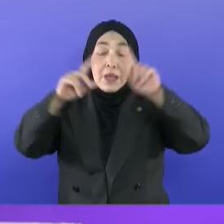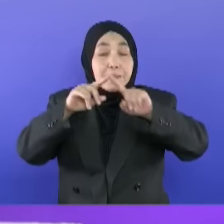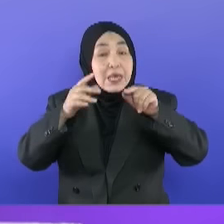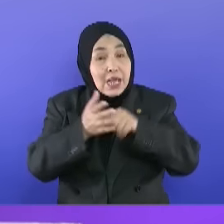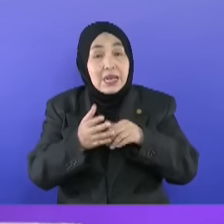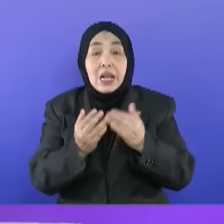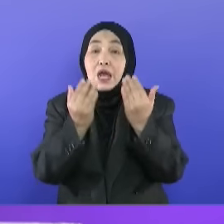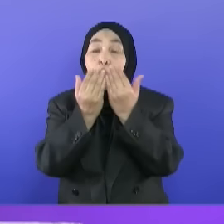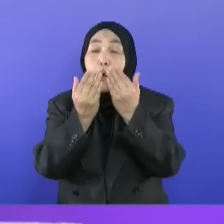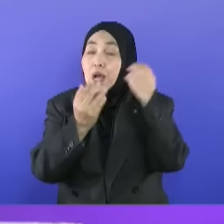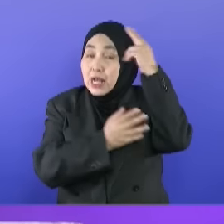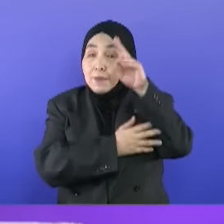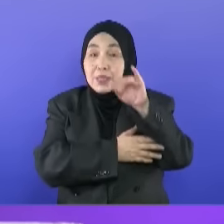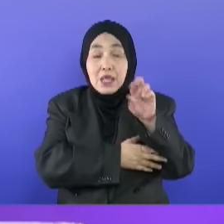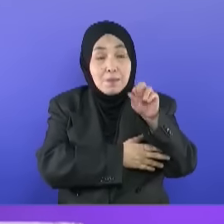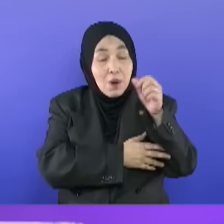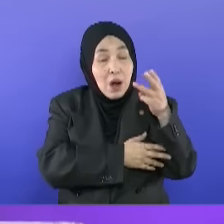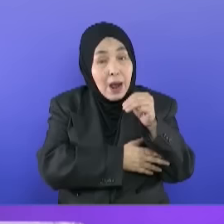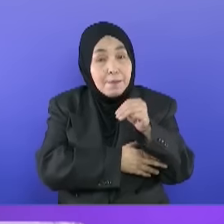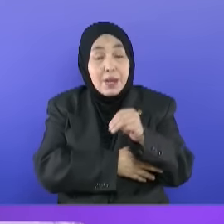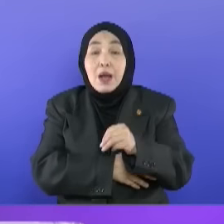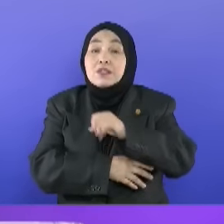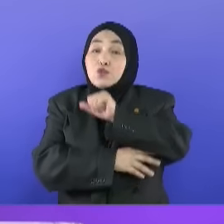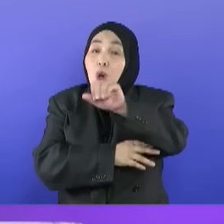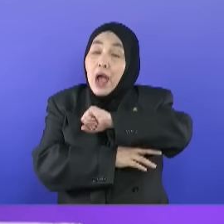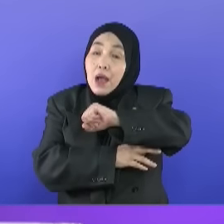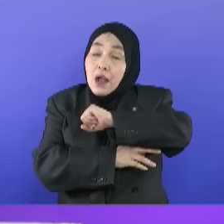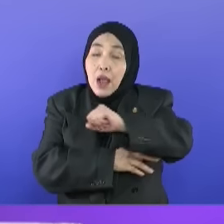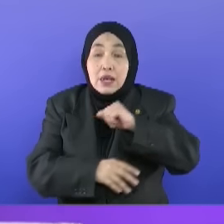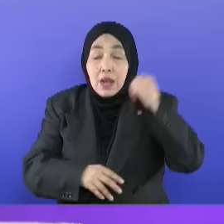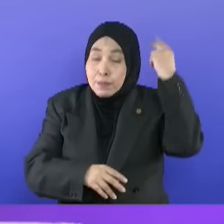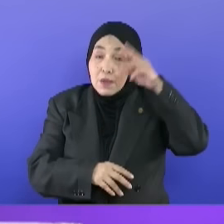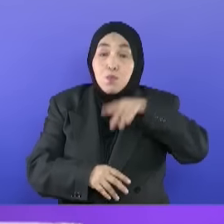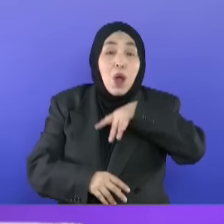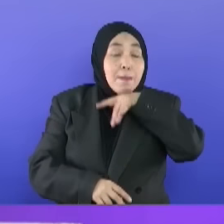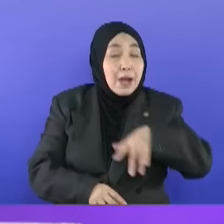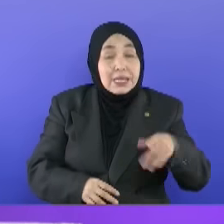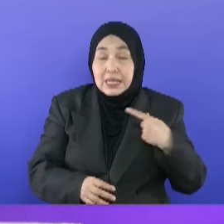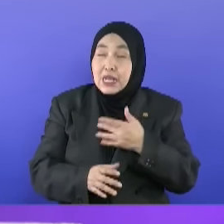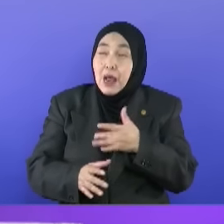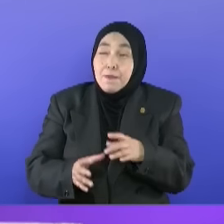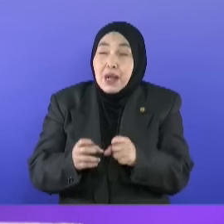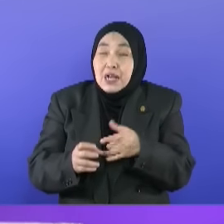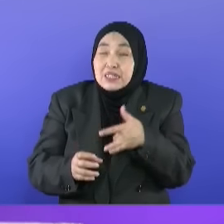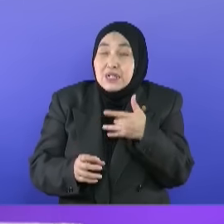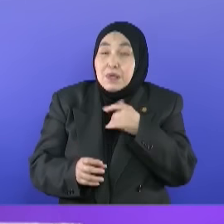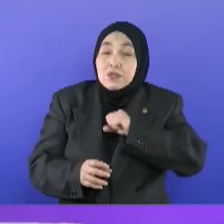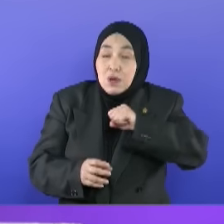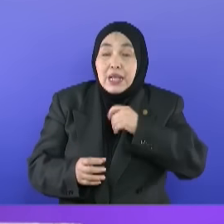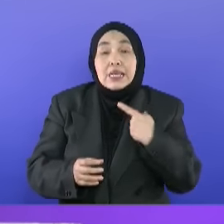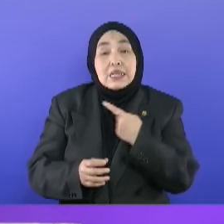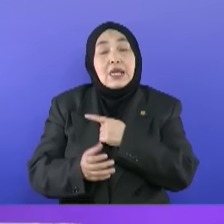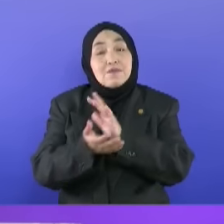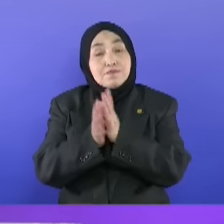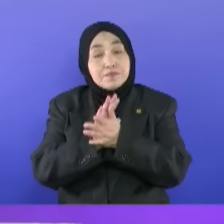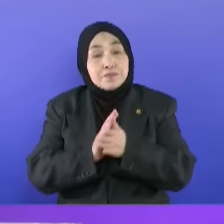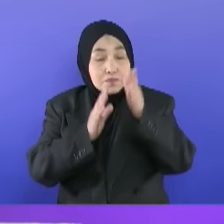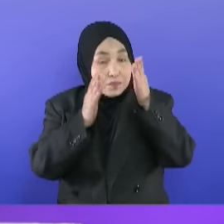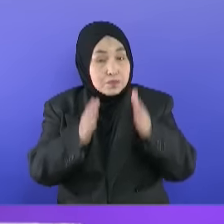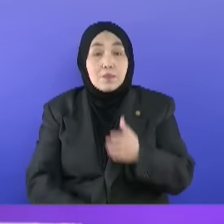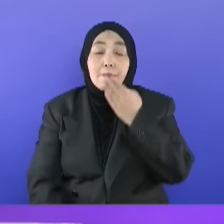adalah doa Nabi Ibrahim, perjuangan Nabi Muhammad dan kalau kita dapat perasaan perjuangan itu akhirnya kita akan jadi orang